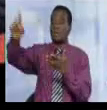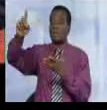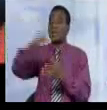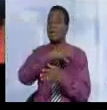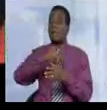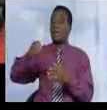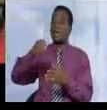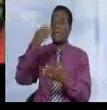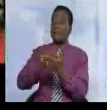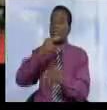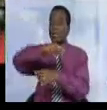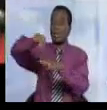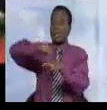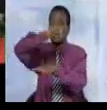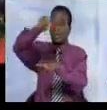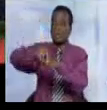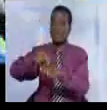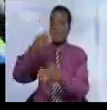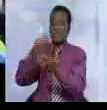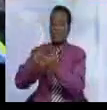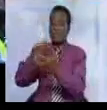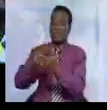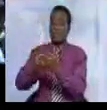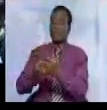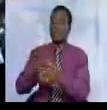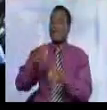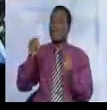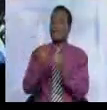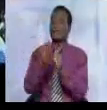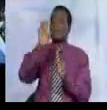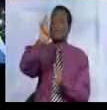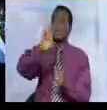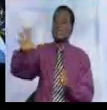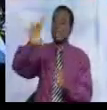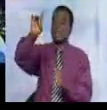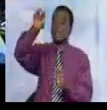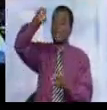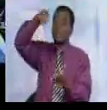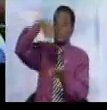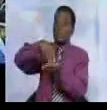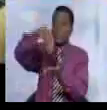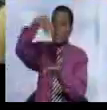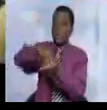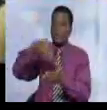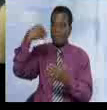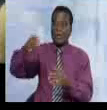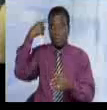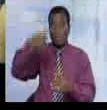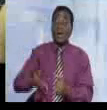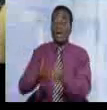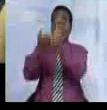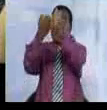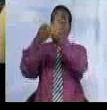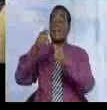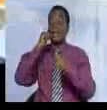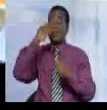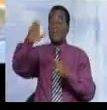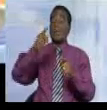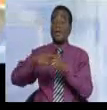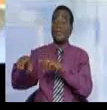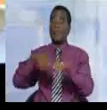national Femmes et Développement avec 780 millions de francs CFA. Une initiative du gouvernement pour encourager l'entrepreneuriat